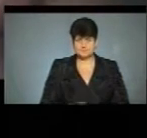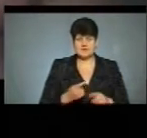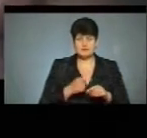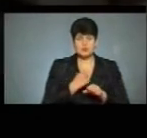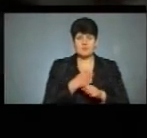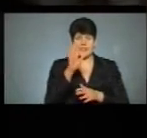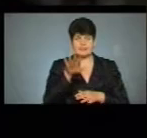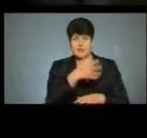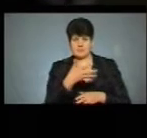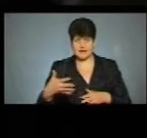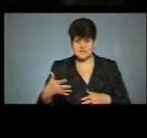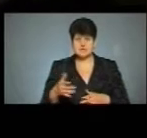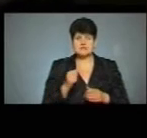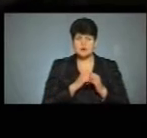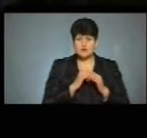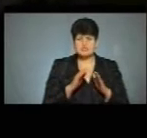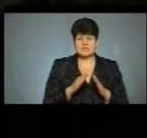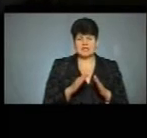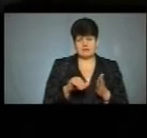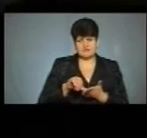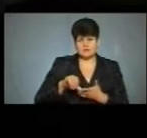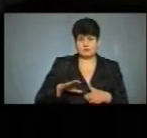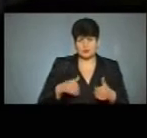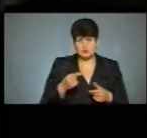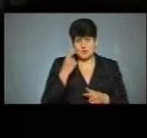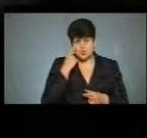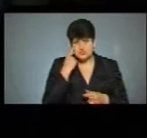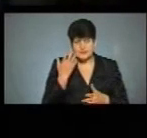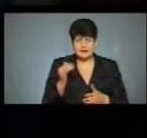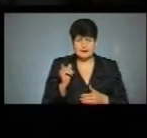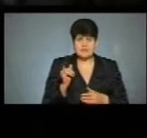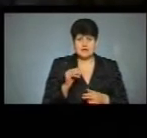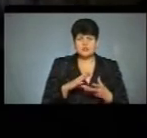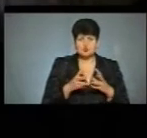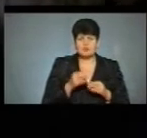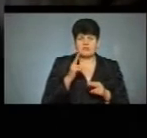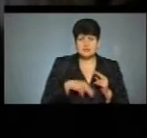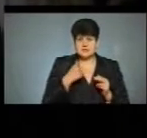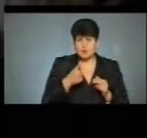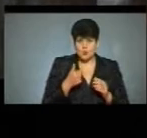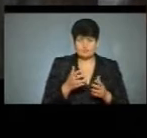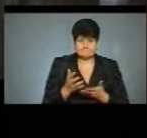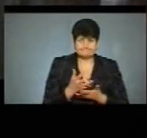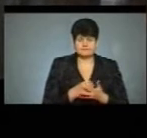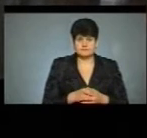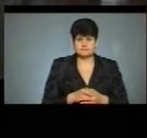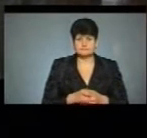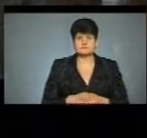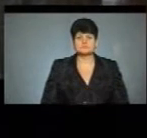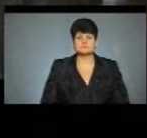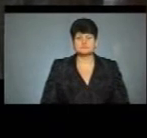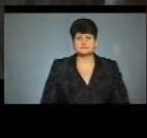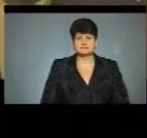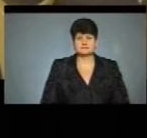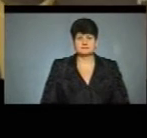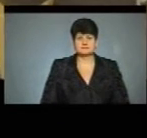таблиця, де за кожний виступ дається певні очки, і сума в кінці року назбирається. Світлана Лазорик,